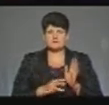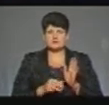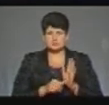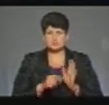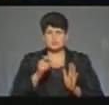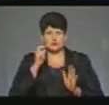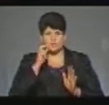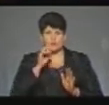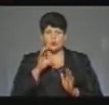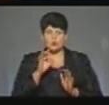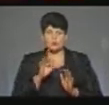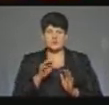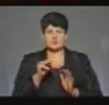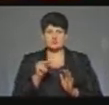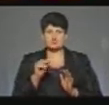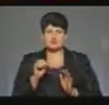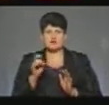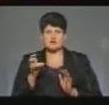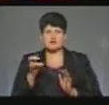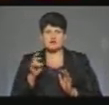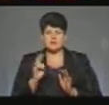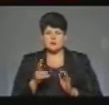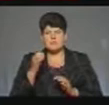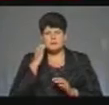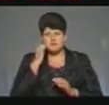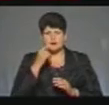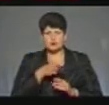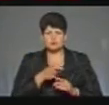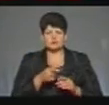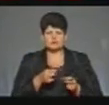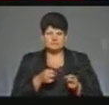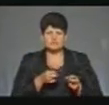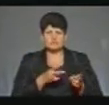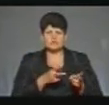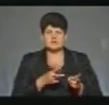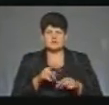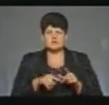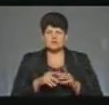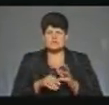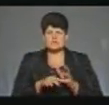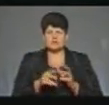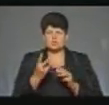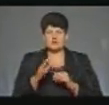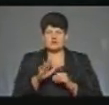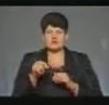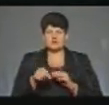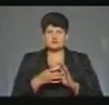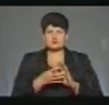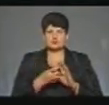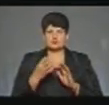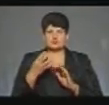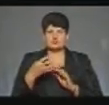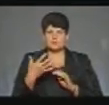86-річний Омельян Черняк пам'ятає, як його родину виселяли з рідної землі 2 вересня 1945